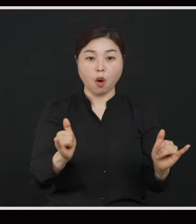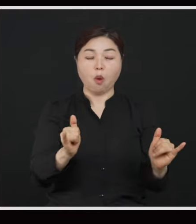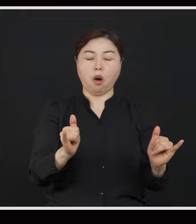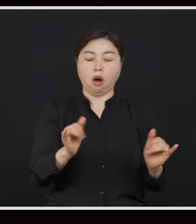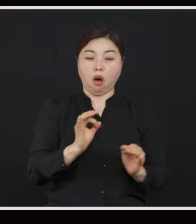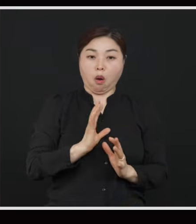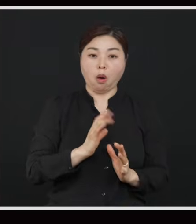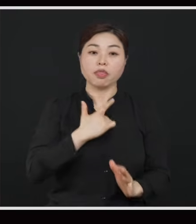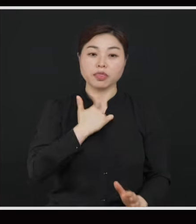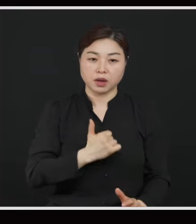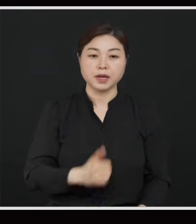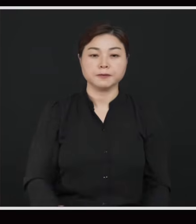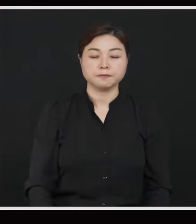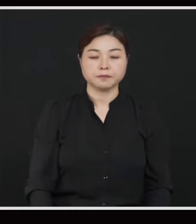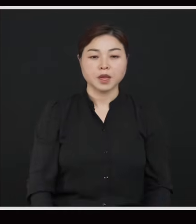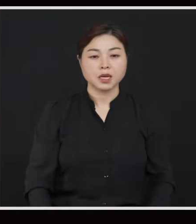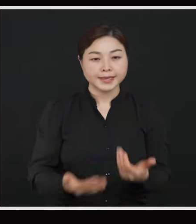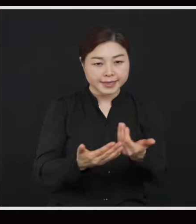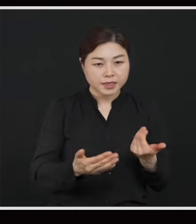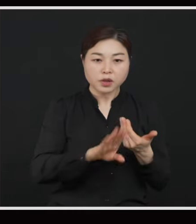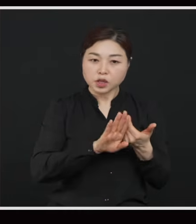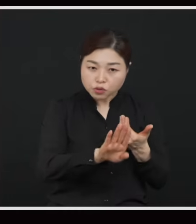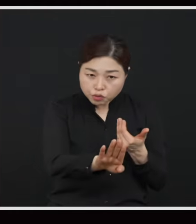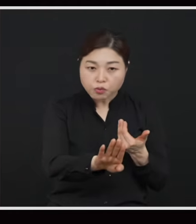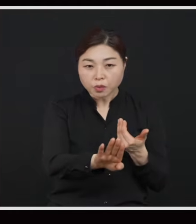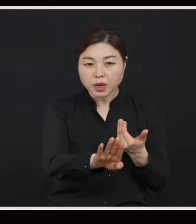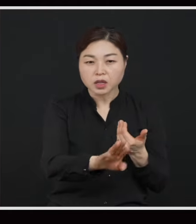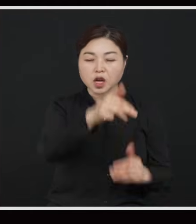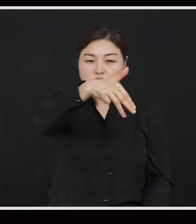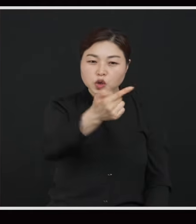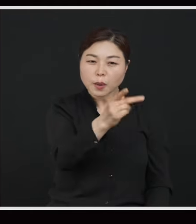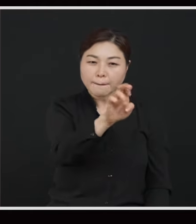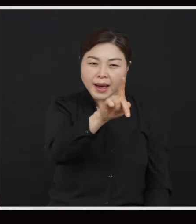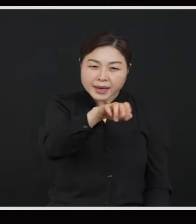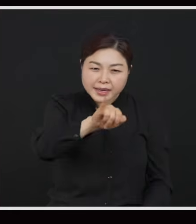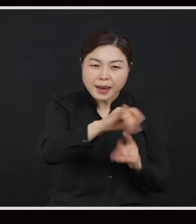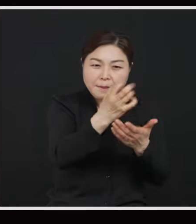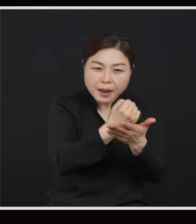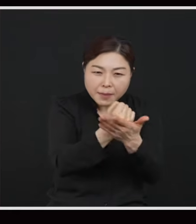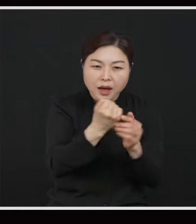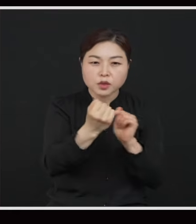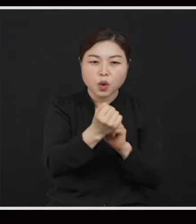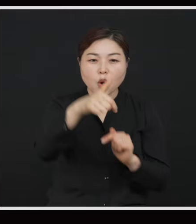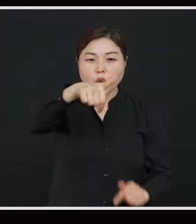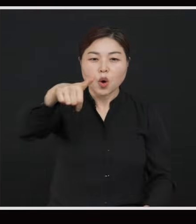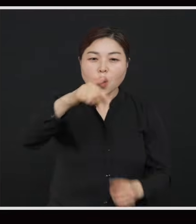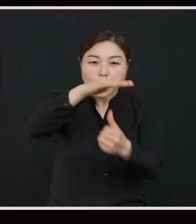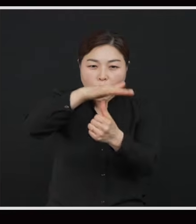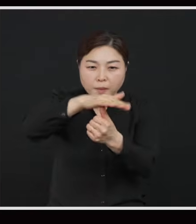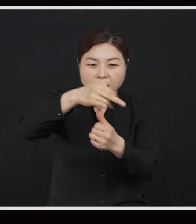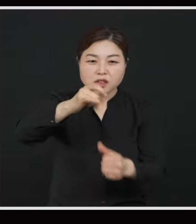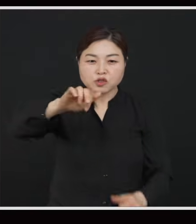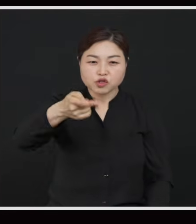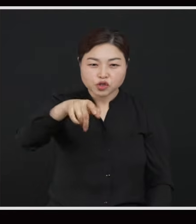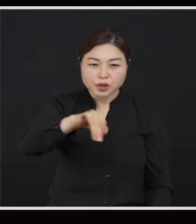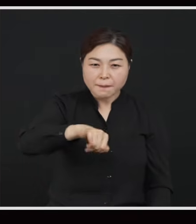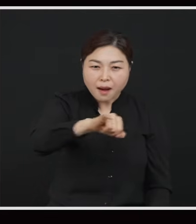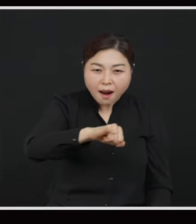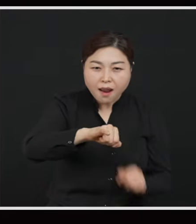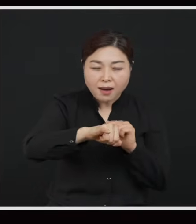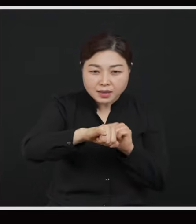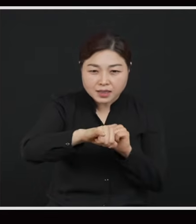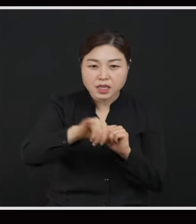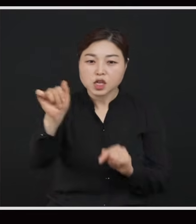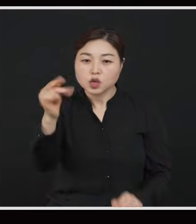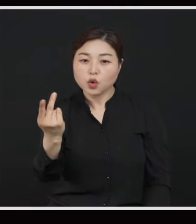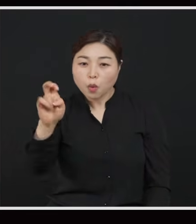반향이 있었고요. 그 이전 이후 보면은 뭐 초파리, 꼬마선충, 단세포